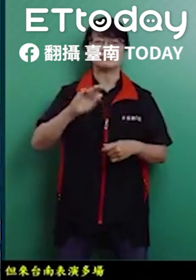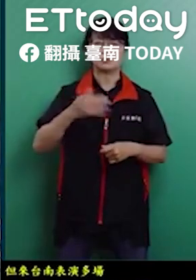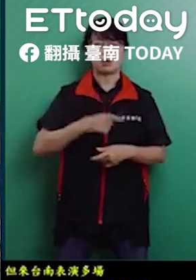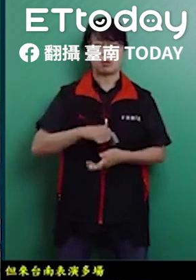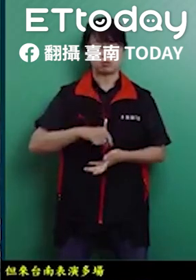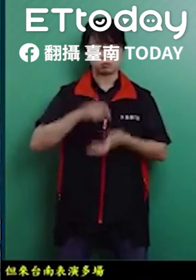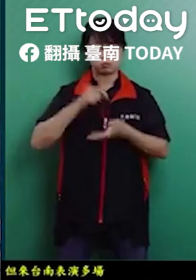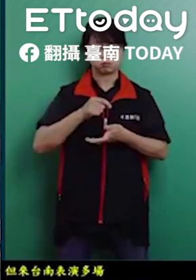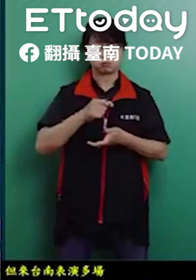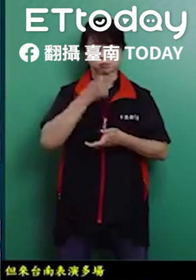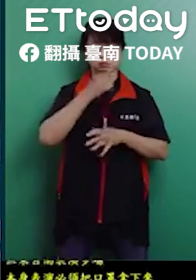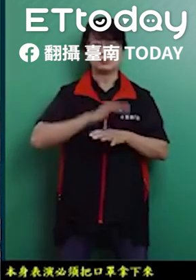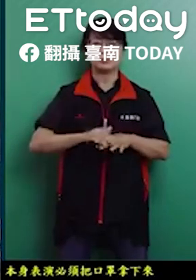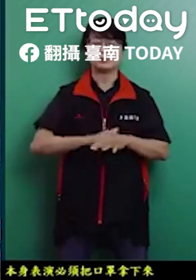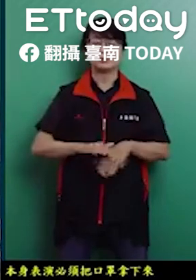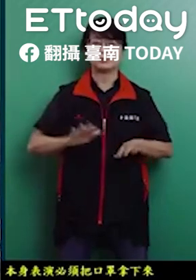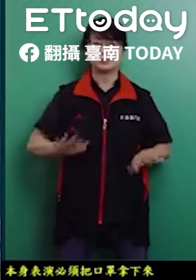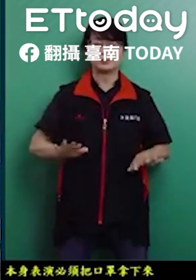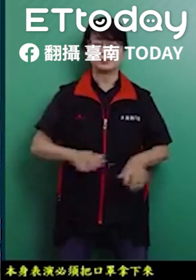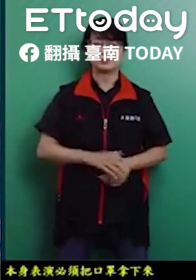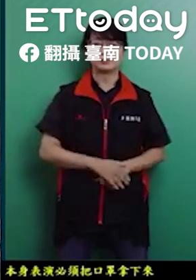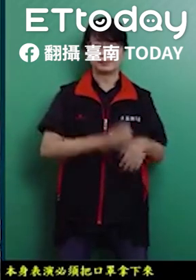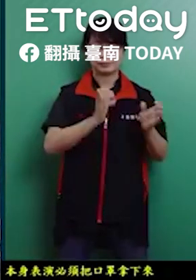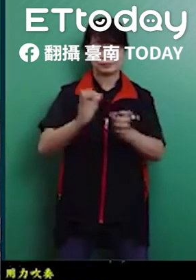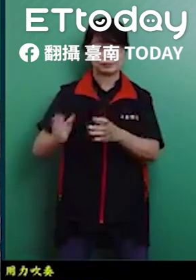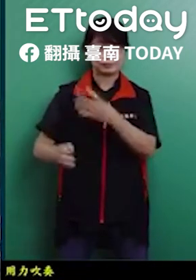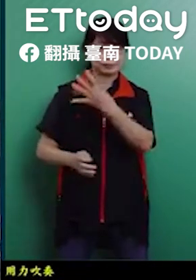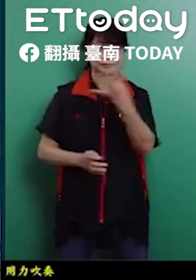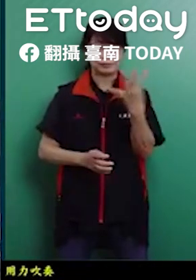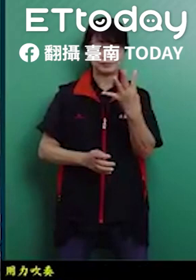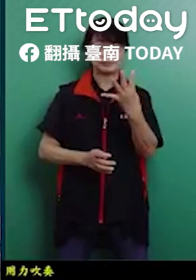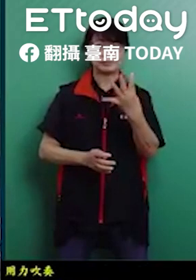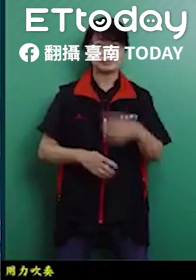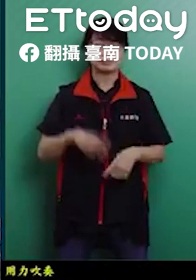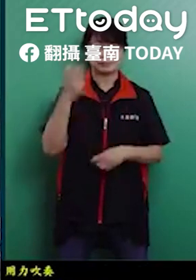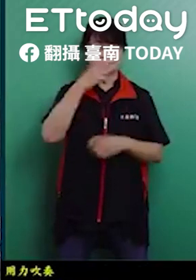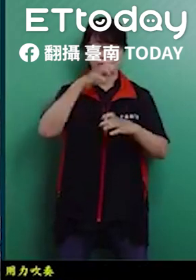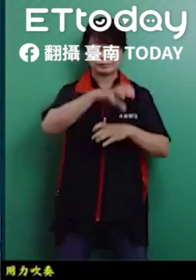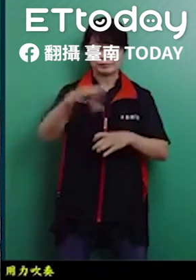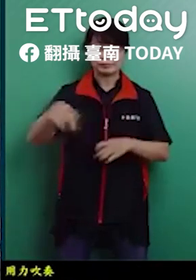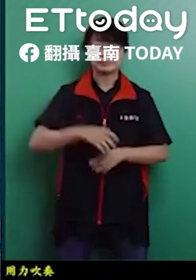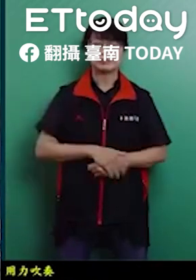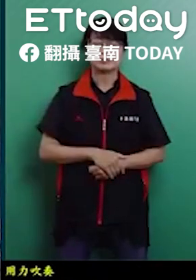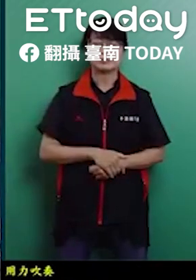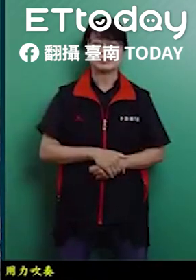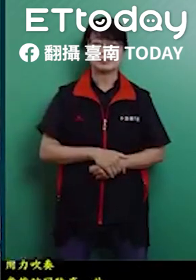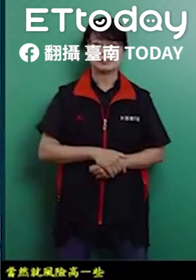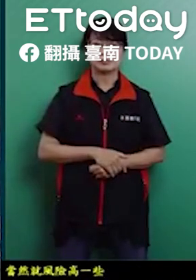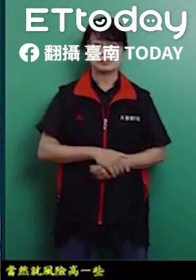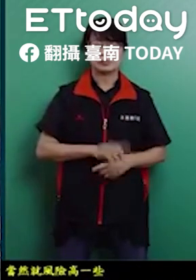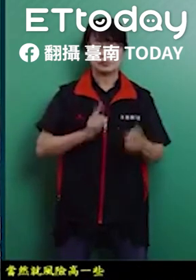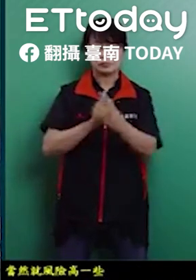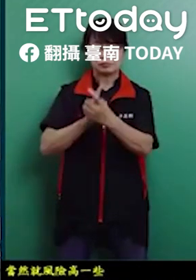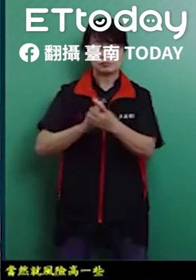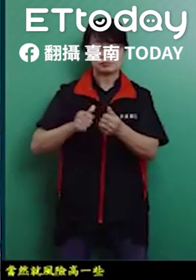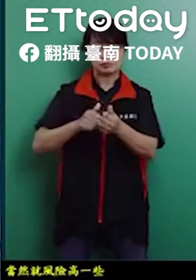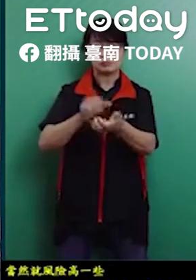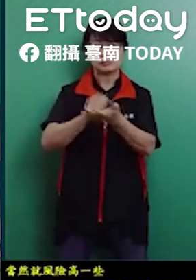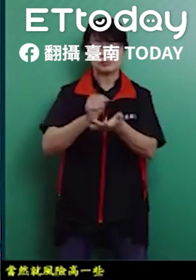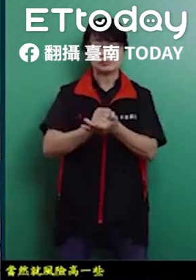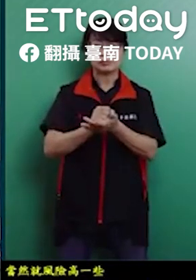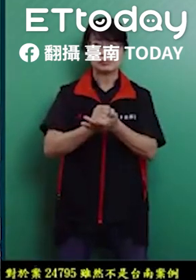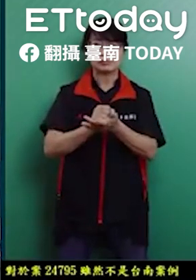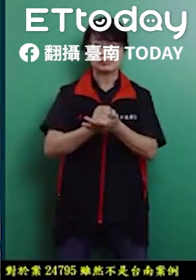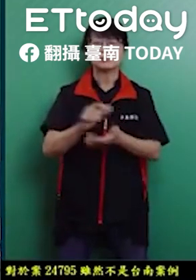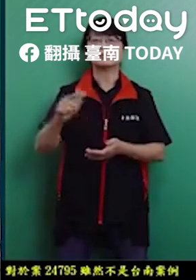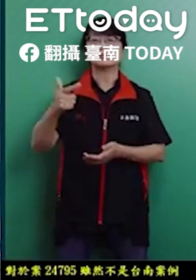呢今天有广开了四个筛检站，那有框列了1000多位，不是框